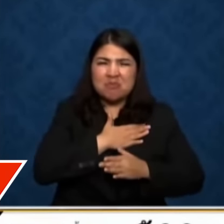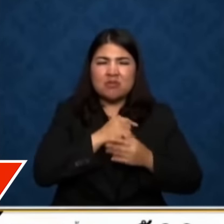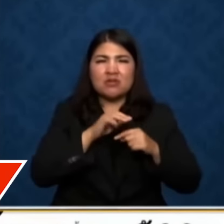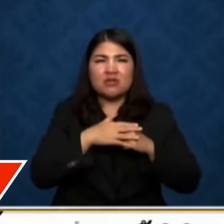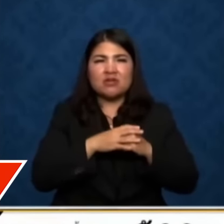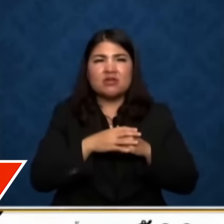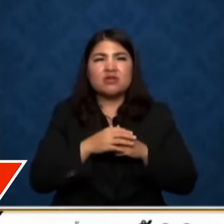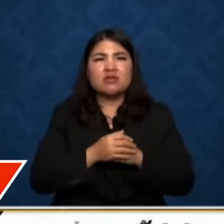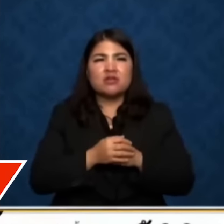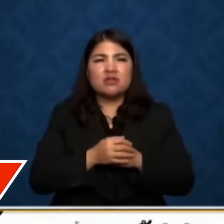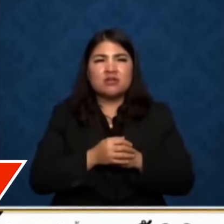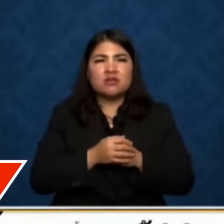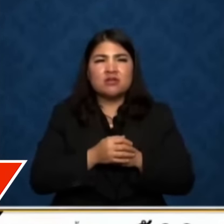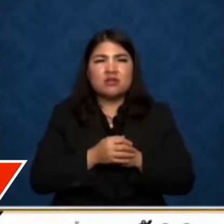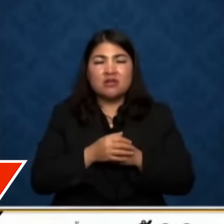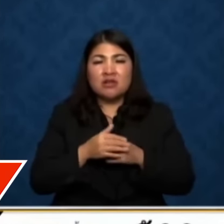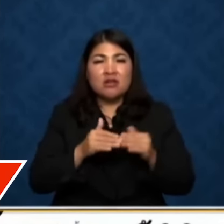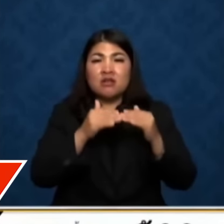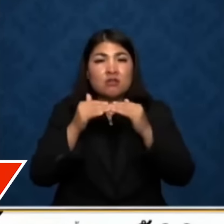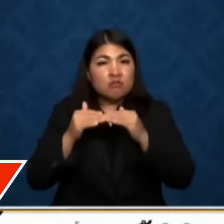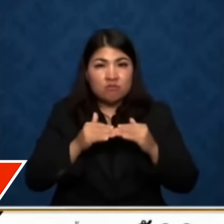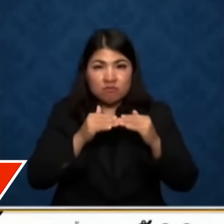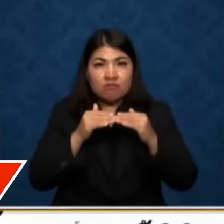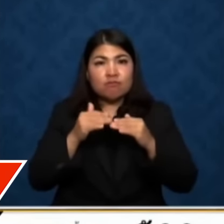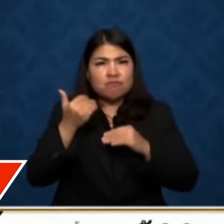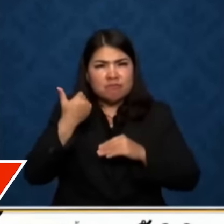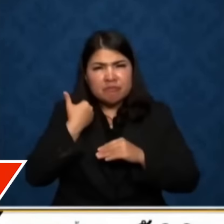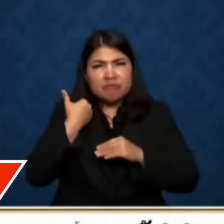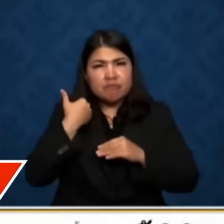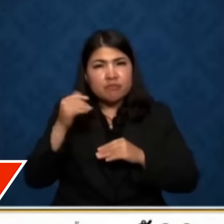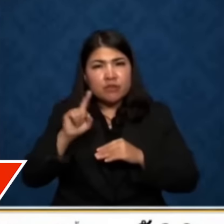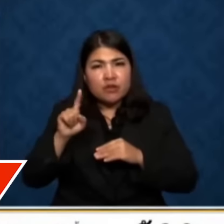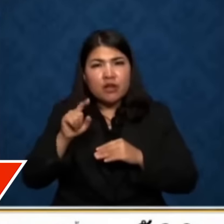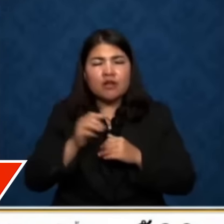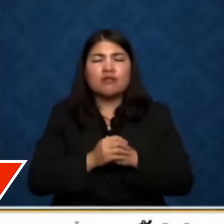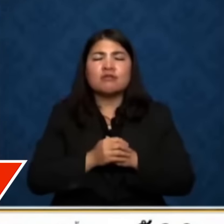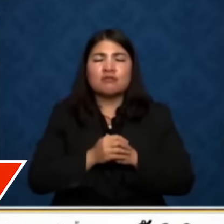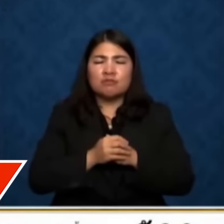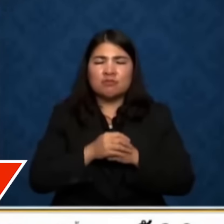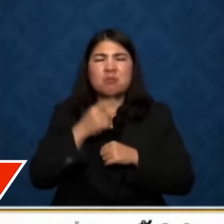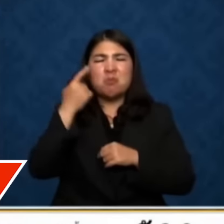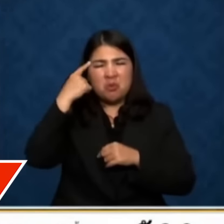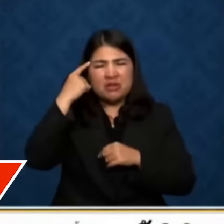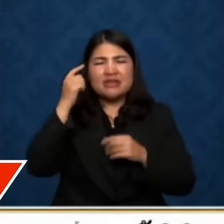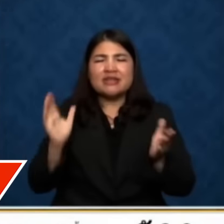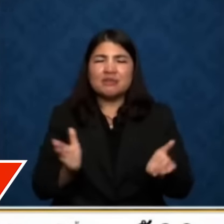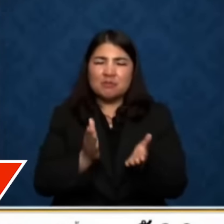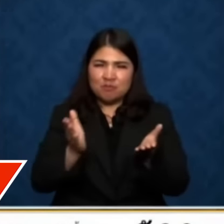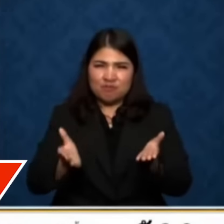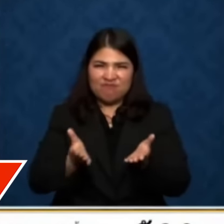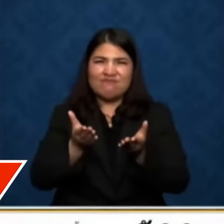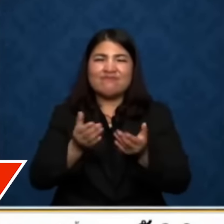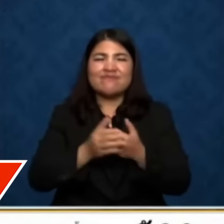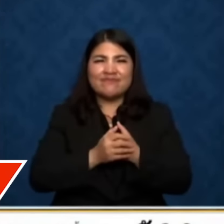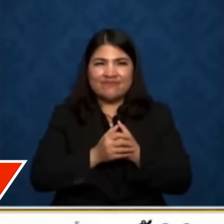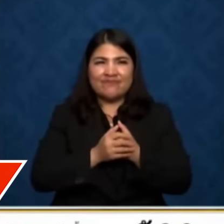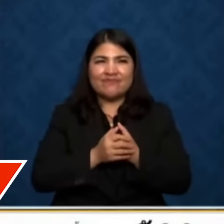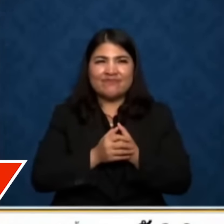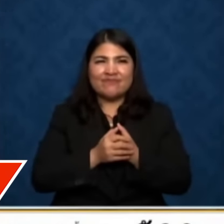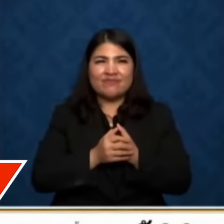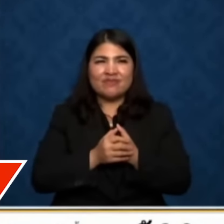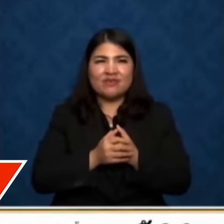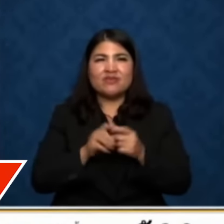ครับเอาอีกกรณีนึงเลยอย่างเท่าเทียมกันทุกคนหรือไม่ผมสนับสนุนให้มันเป็นแบบนี้นะครับถ้าทำได้จริงน